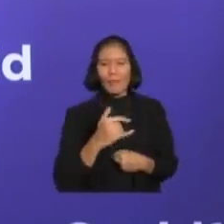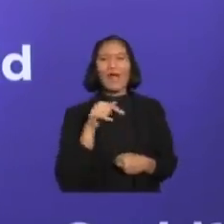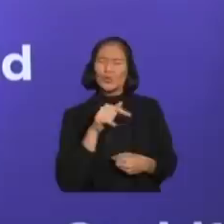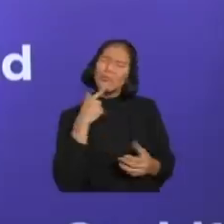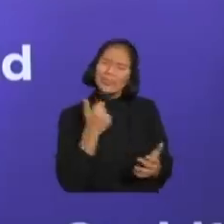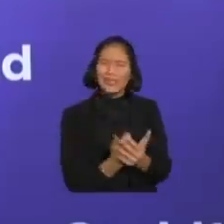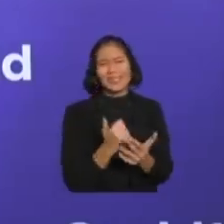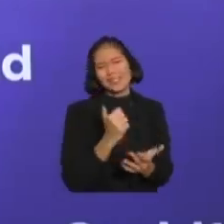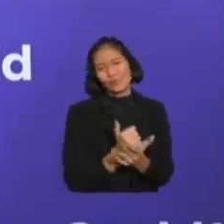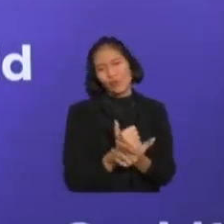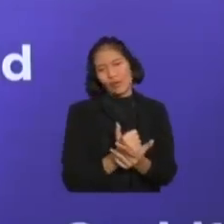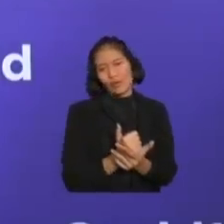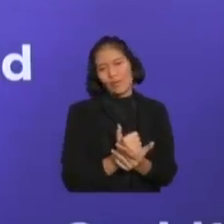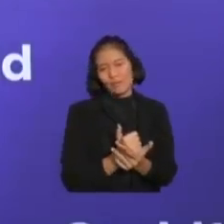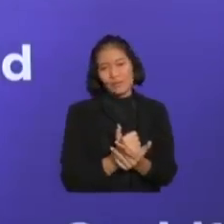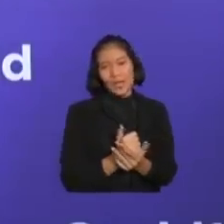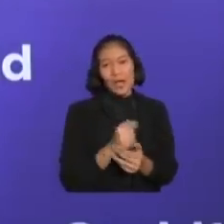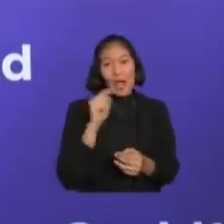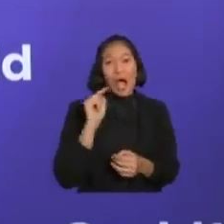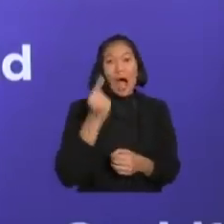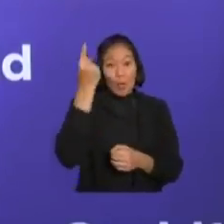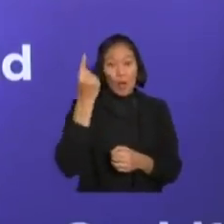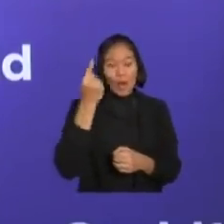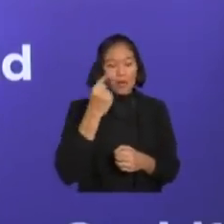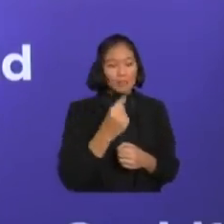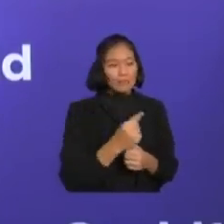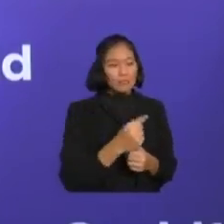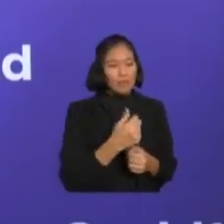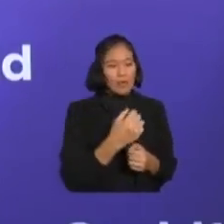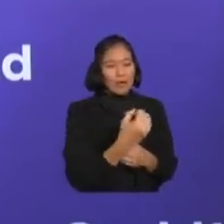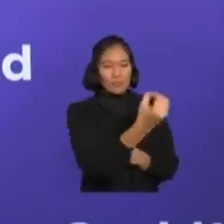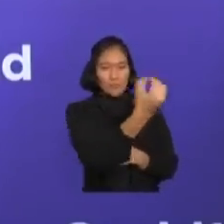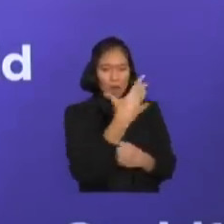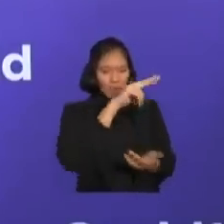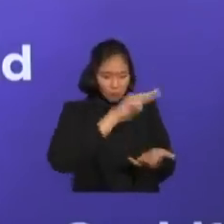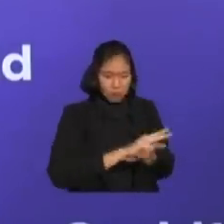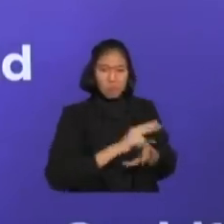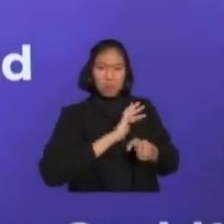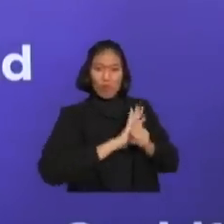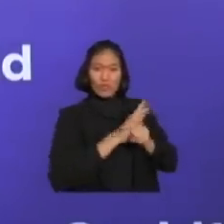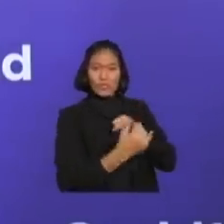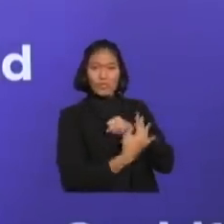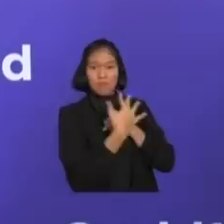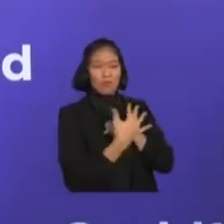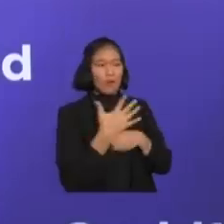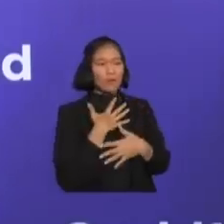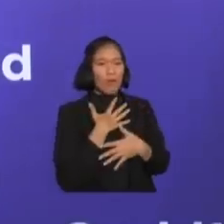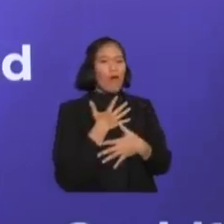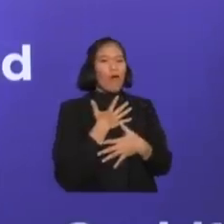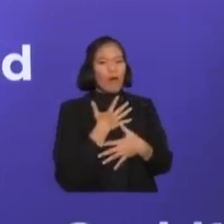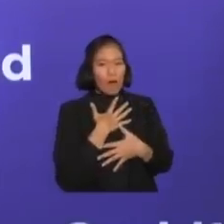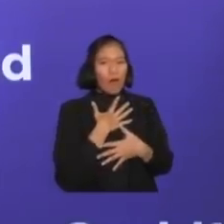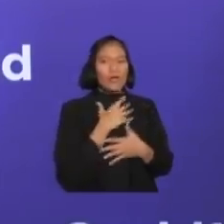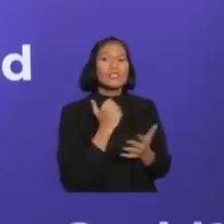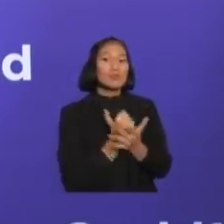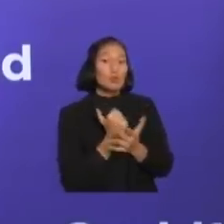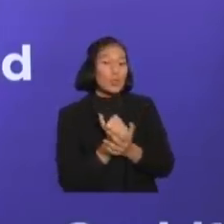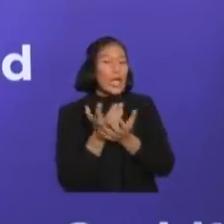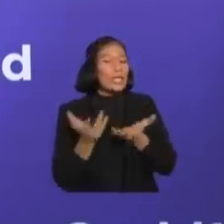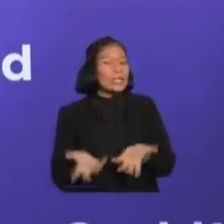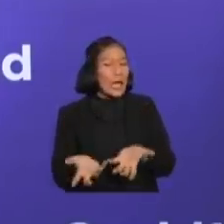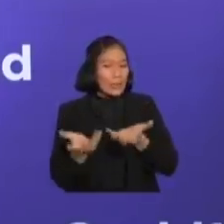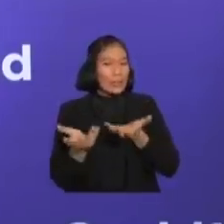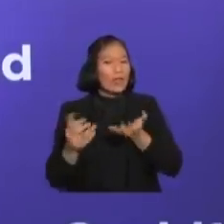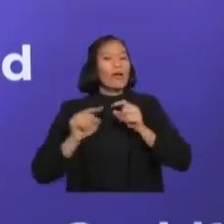penting sekali gitu jadi memang disaat awal konfirmasi Positif itu Karena sebenarnya gejala-gejala saya sudah hampir sembuh gitu hanya